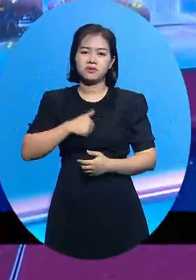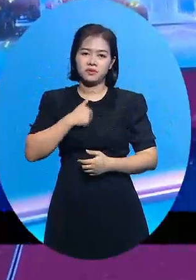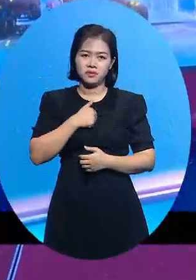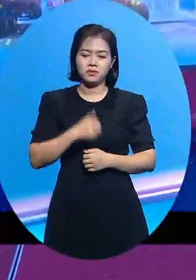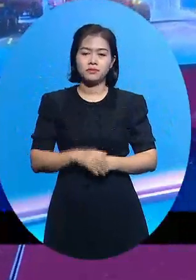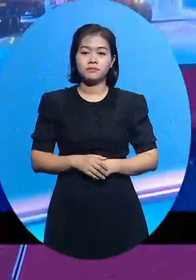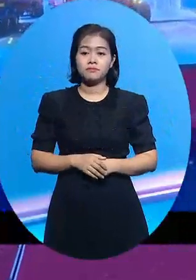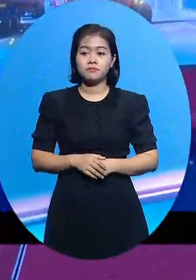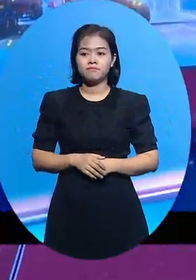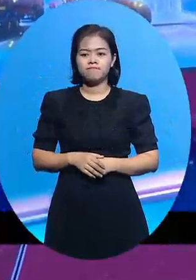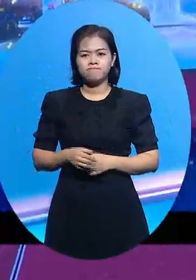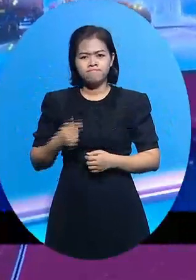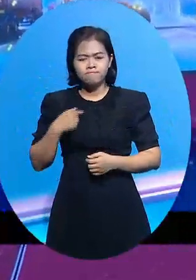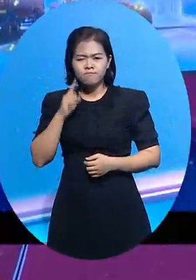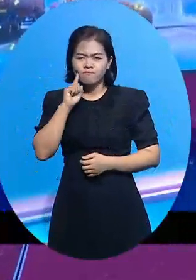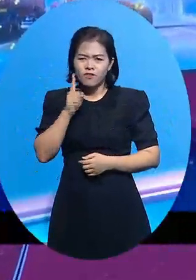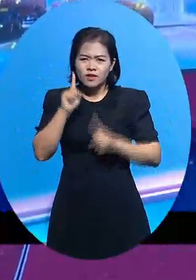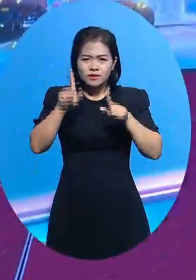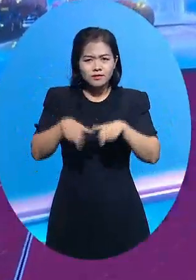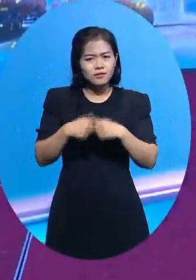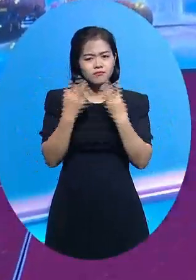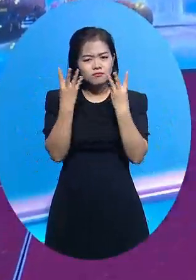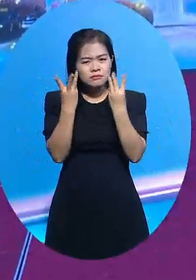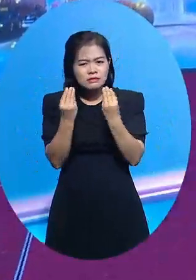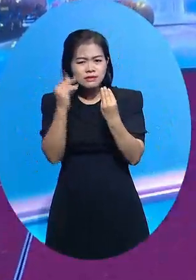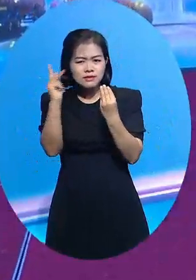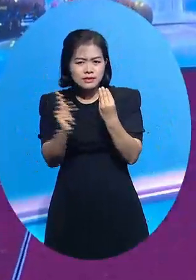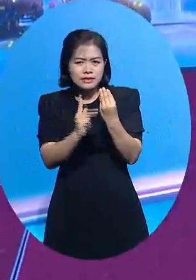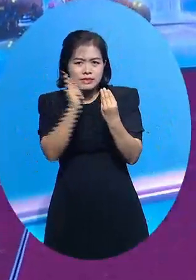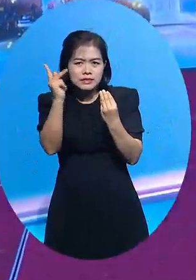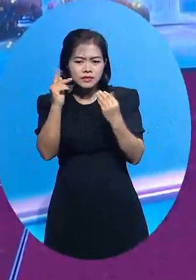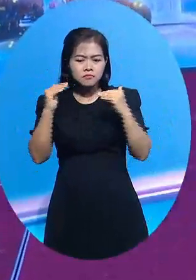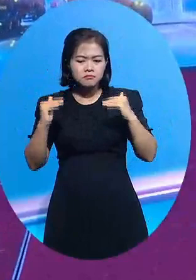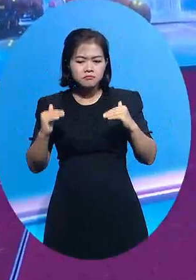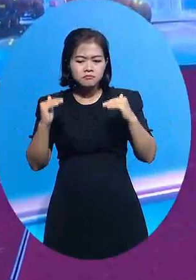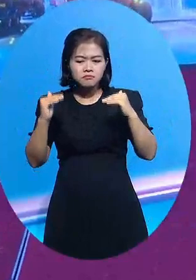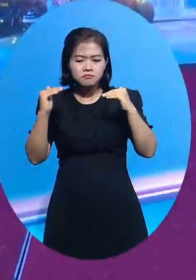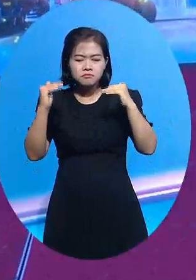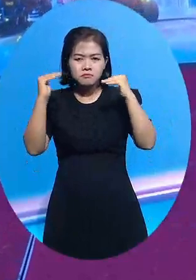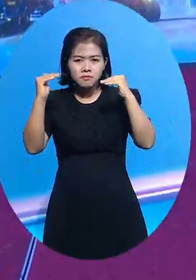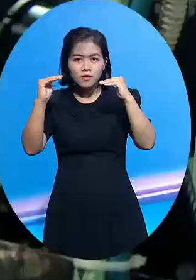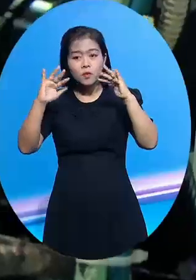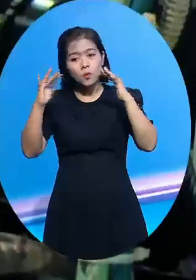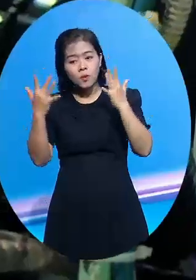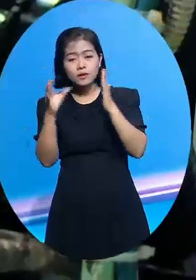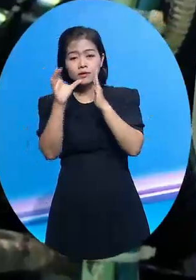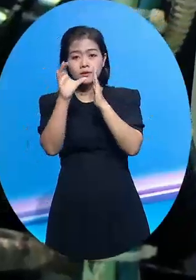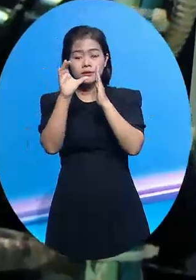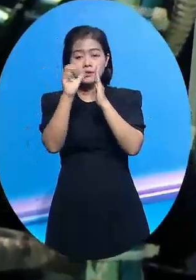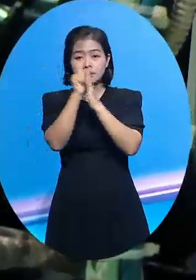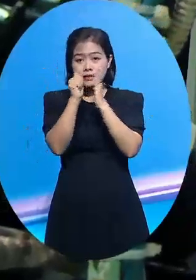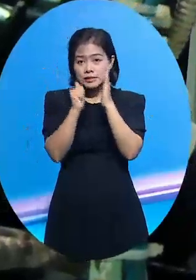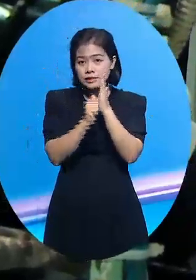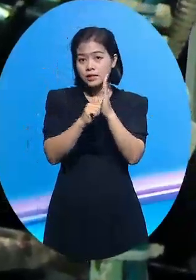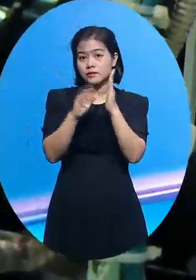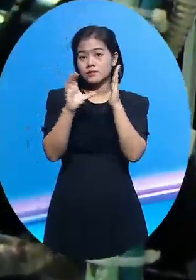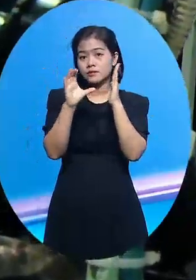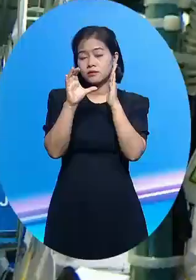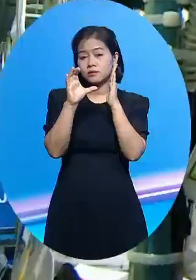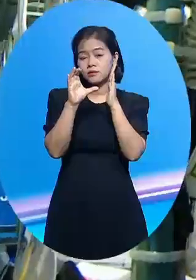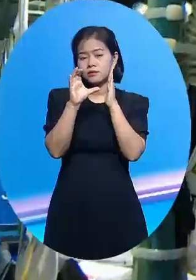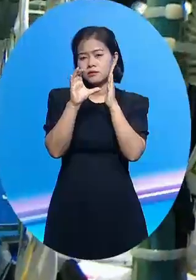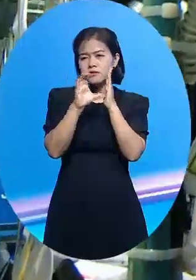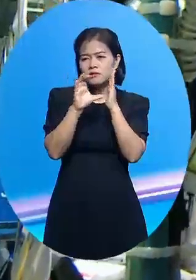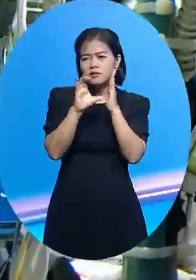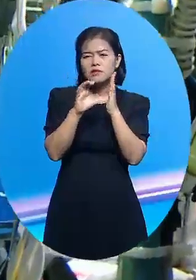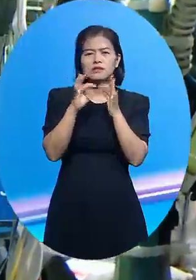toán kỹ lưỡng về mức độ tác động, rồi có những cái cơ chế chính sách để chúng ta bù đắp một phần